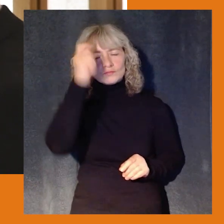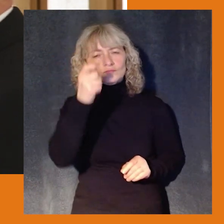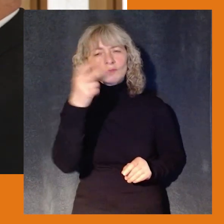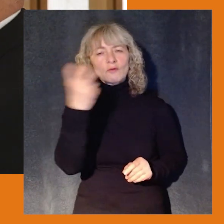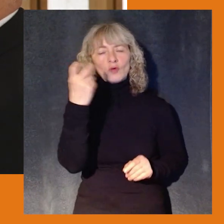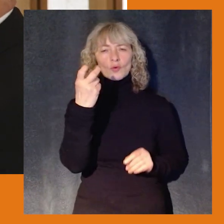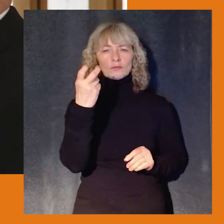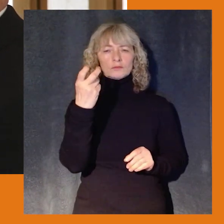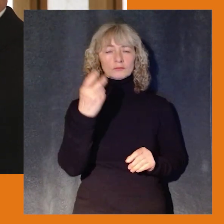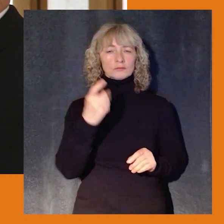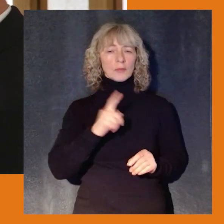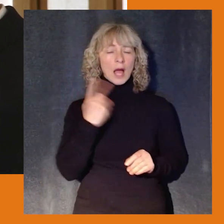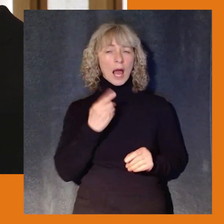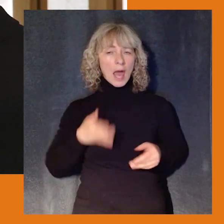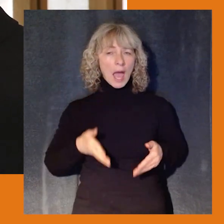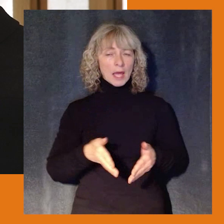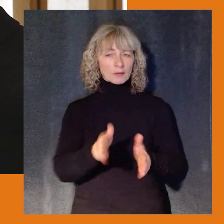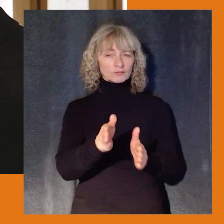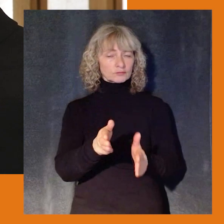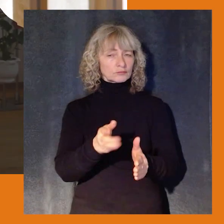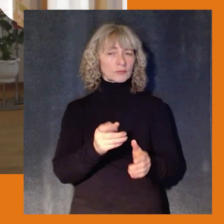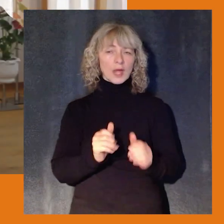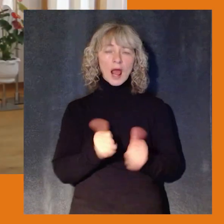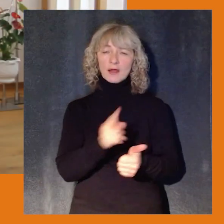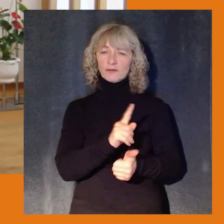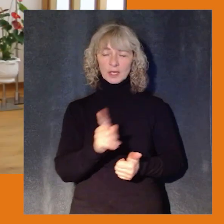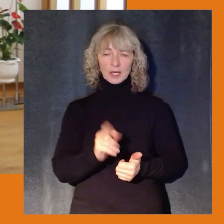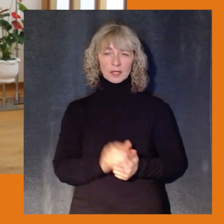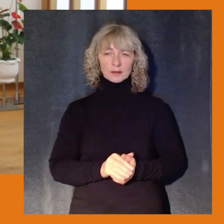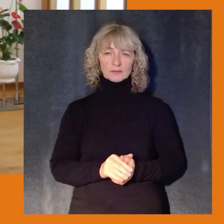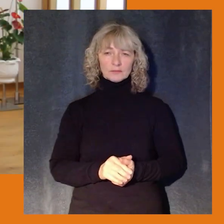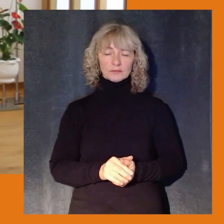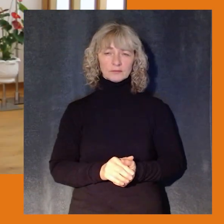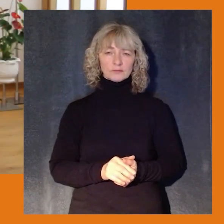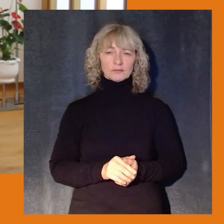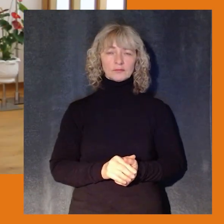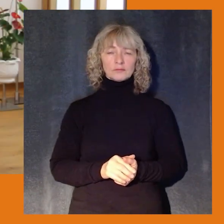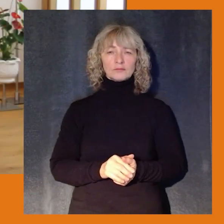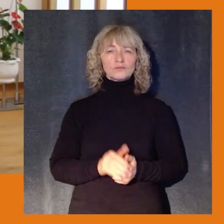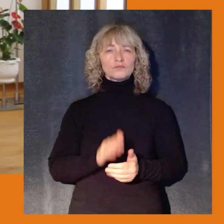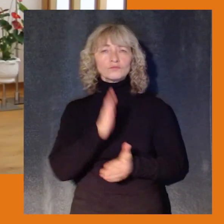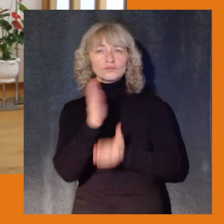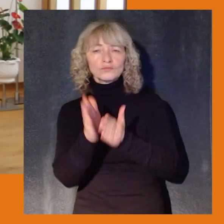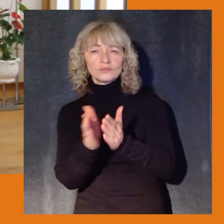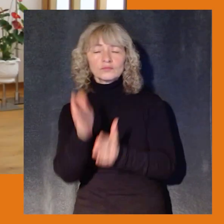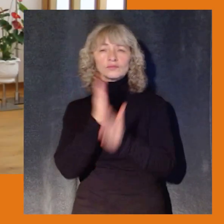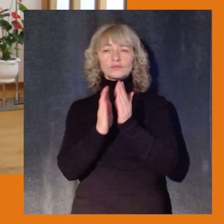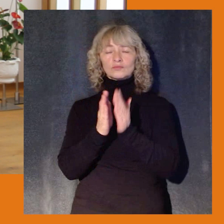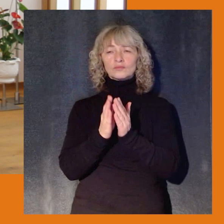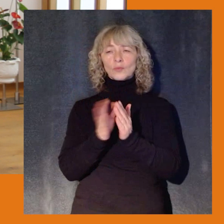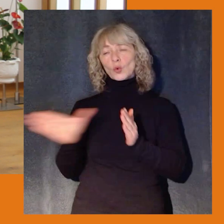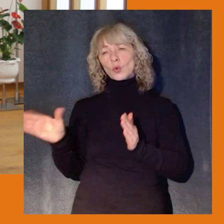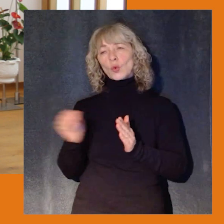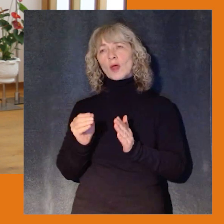verstehen und zu würdigen versuche. Der Alleingang führt nicht weiter. Im